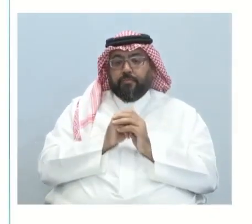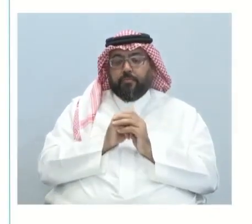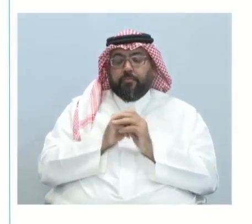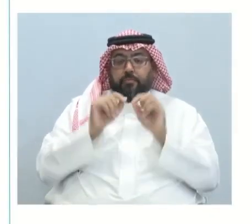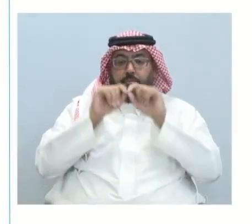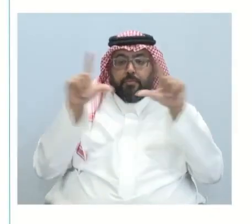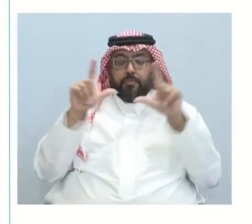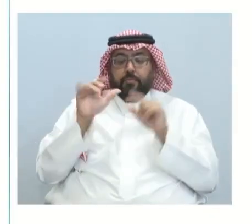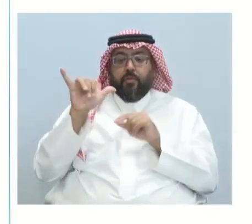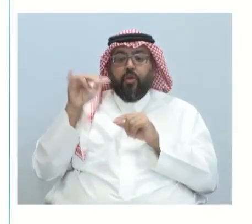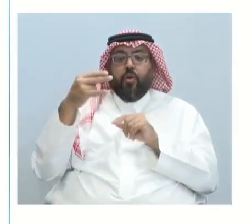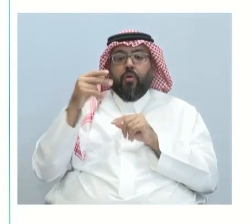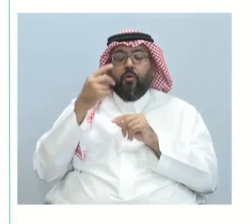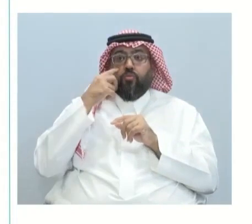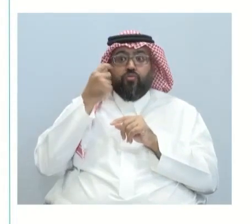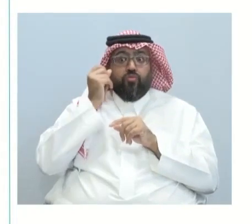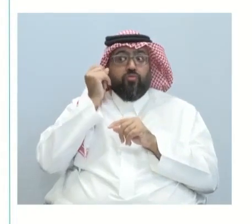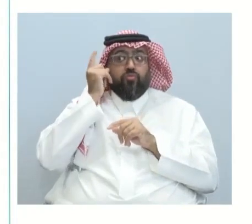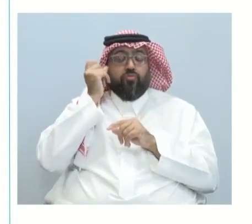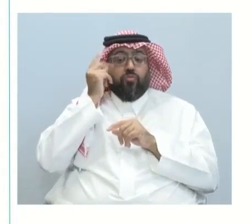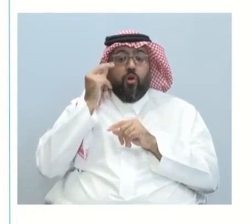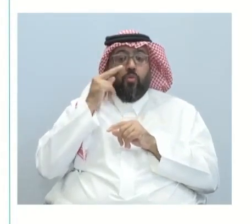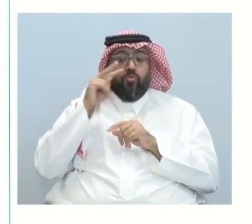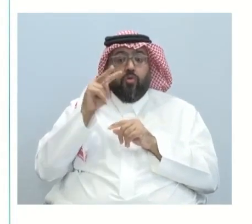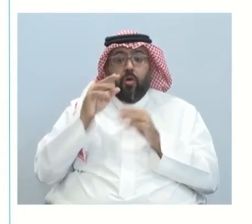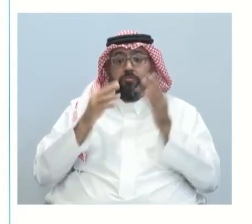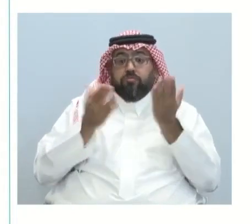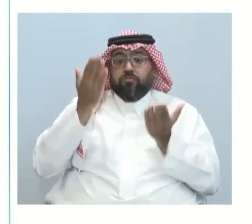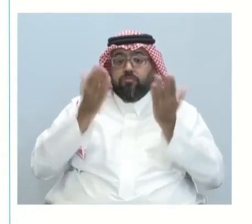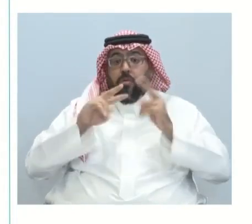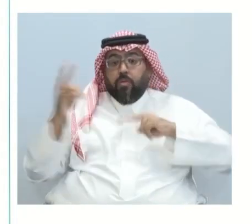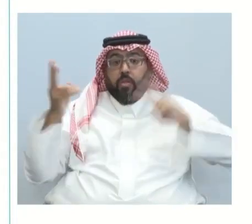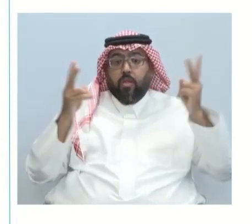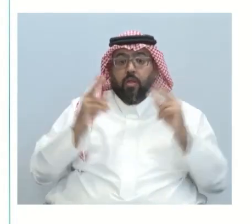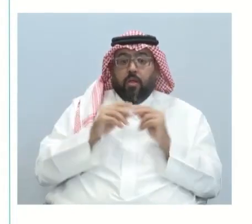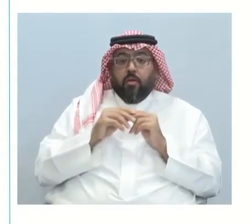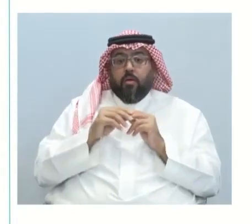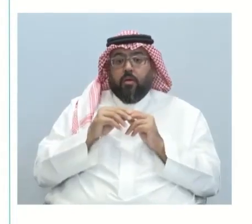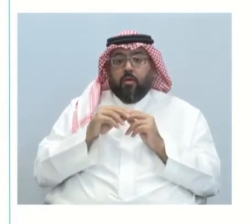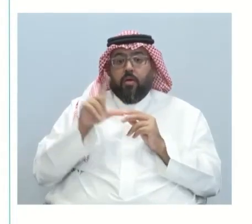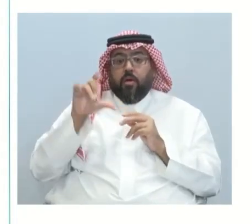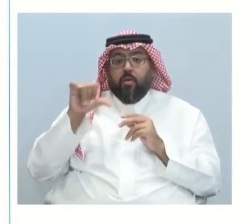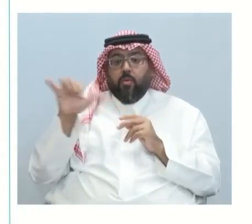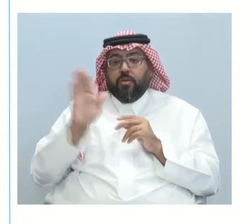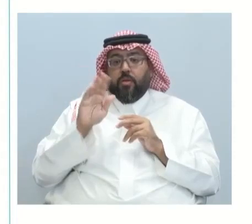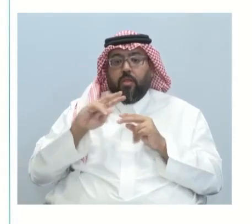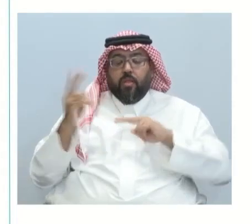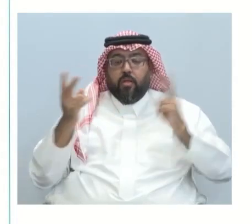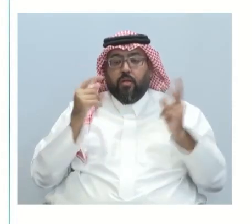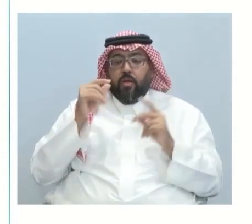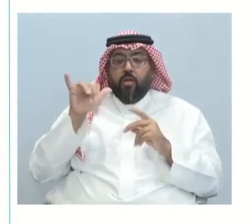ملاحظه وهذا الملاحظه مهم انك تعرفها للتفريق ما بين نظريه لويس ارهينيوس وبرونز